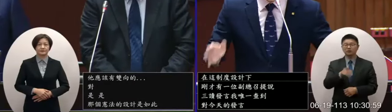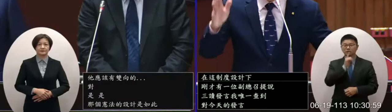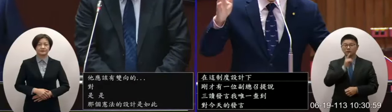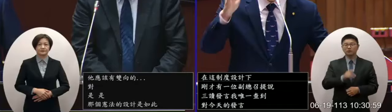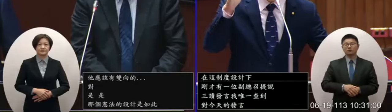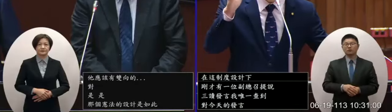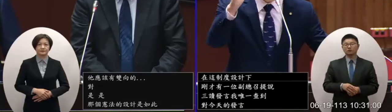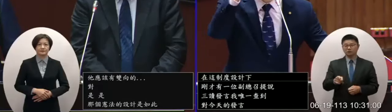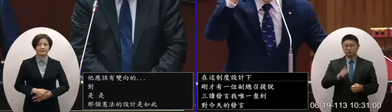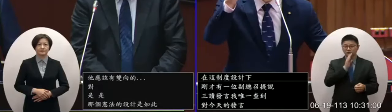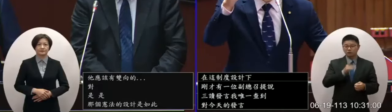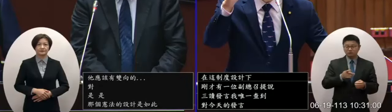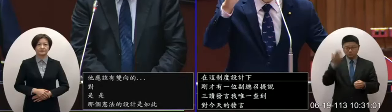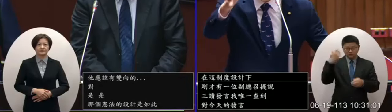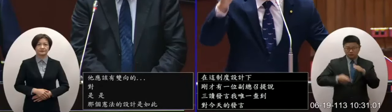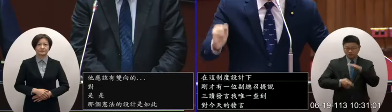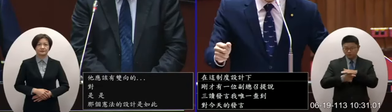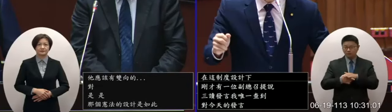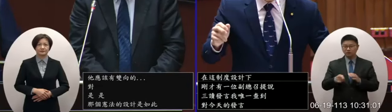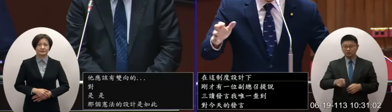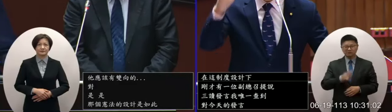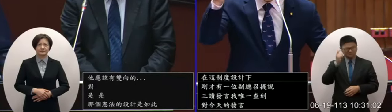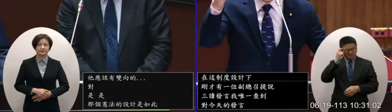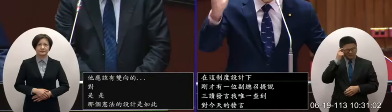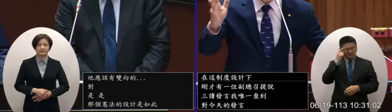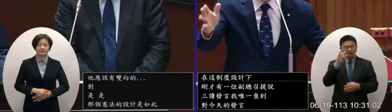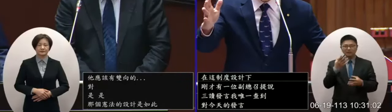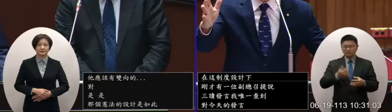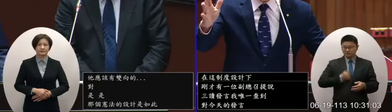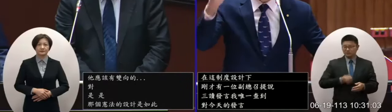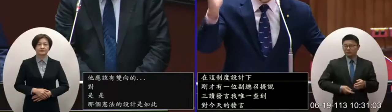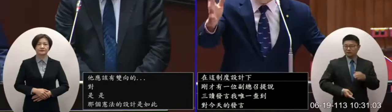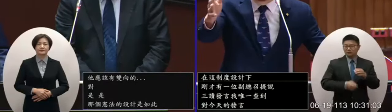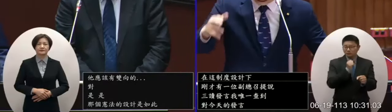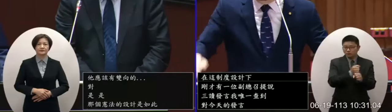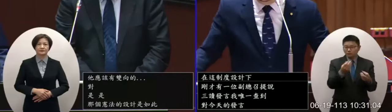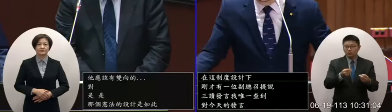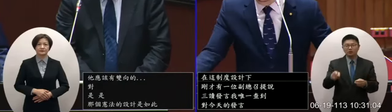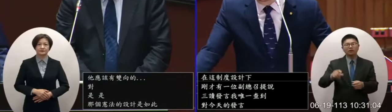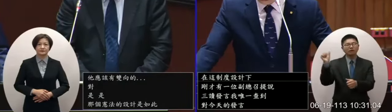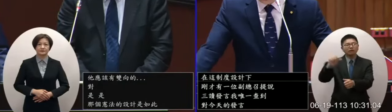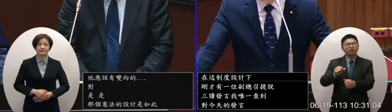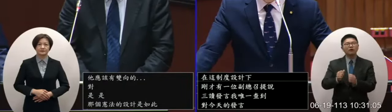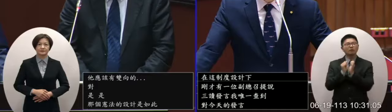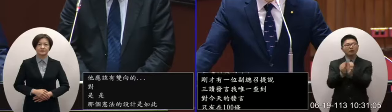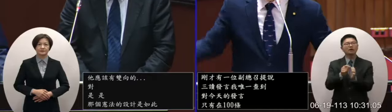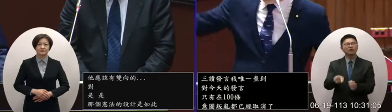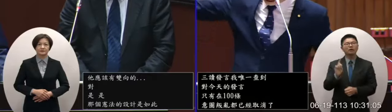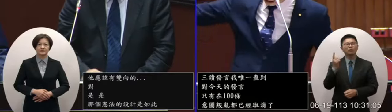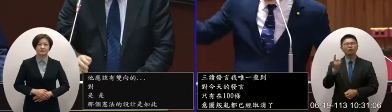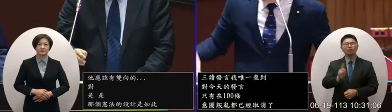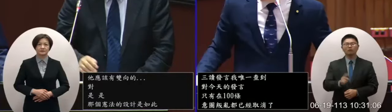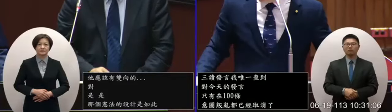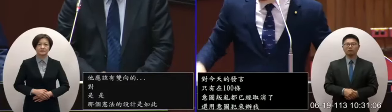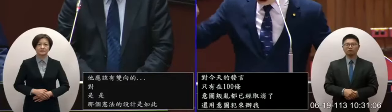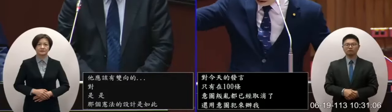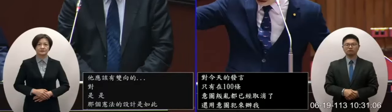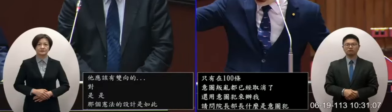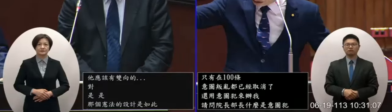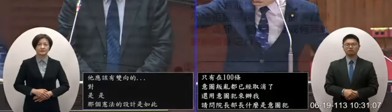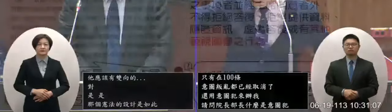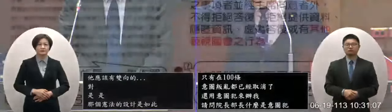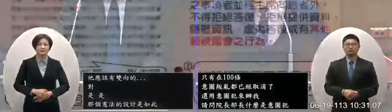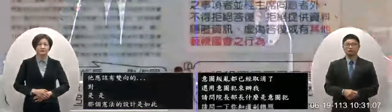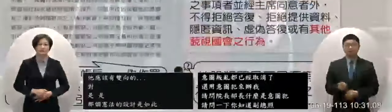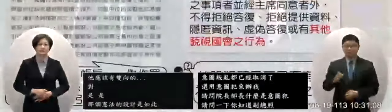文书，他是意图没有着手，还是他的什么犯行被法院判刑？下一页，他是不